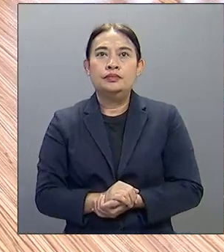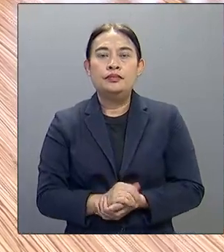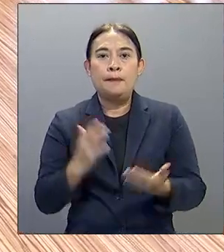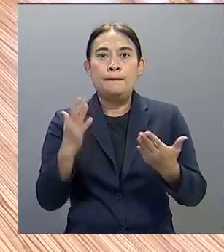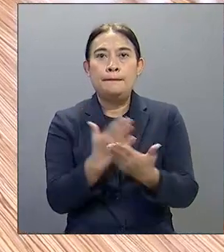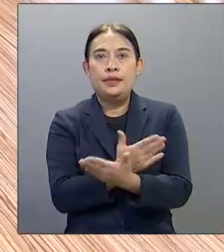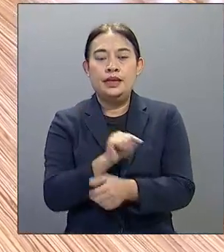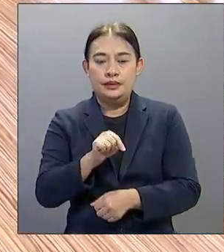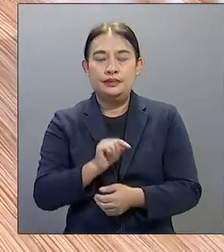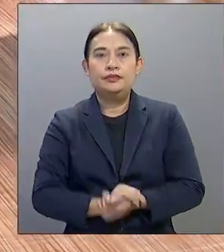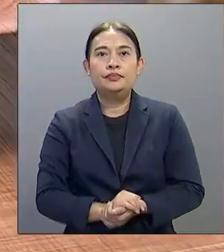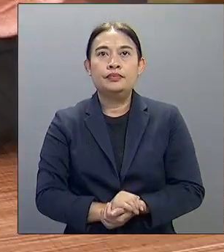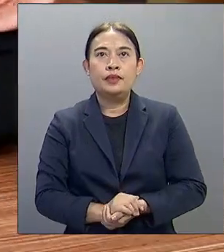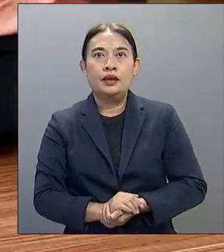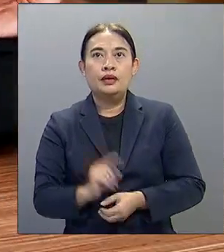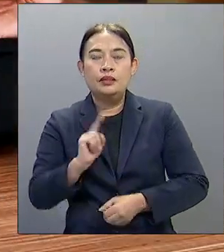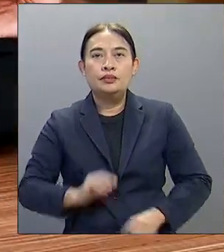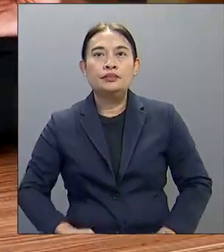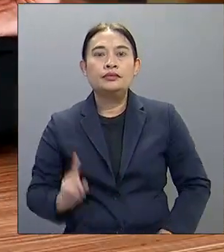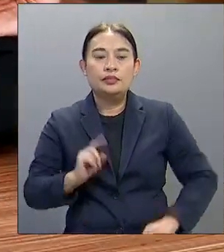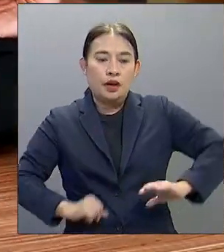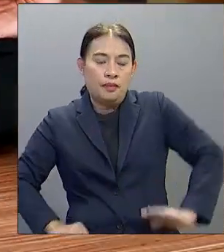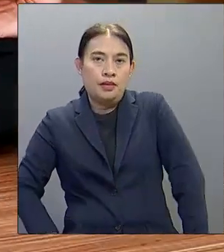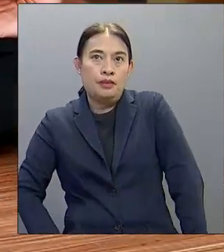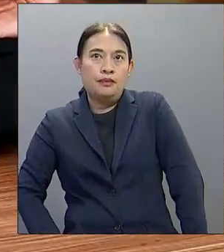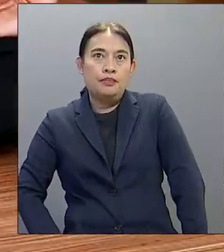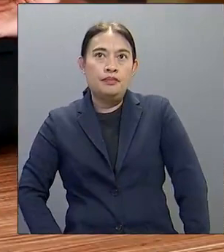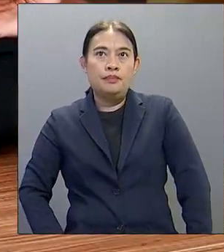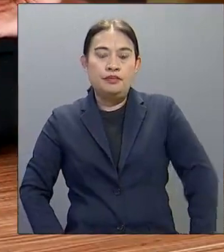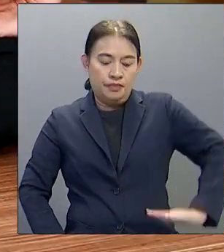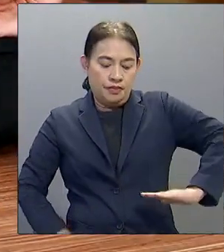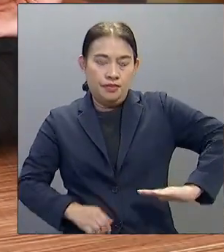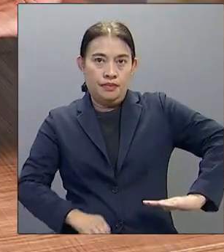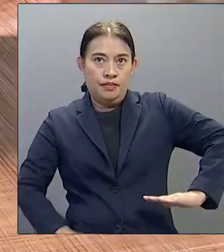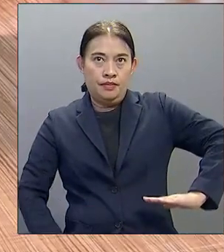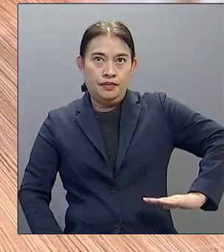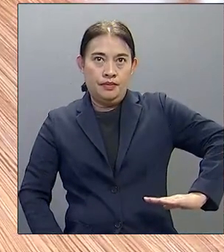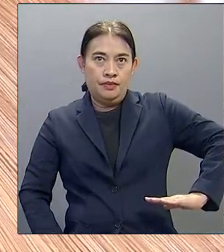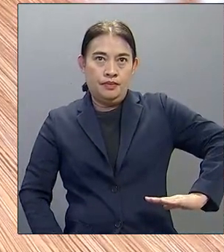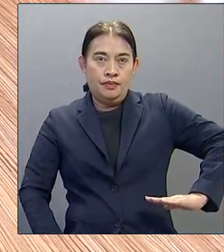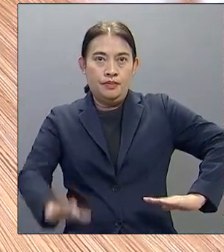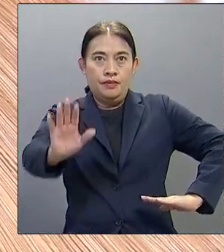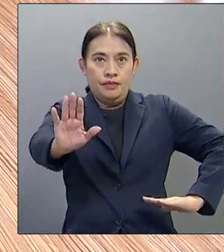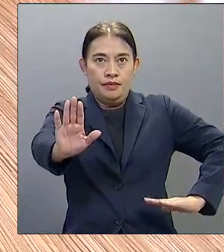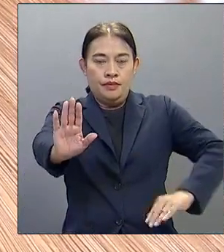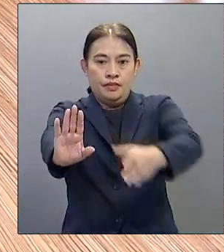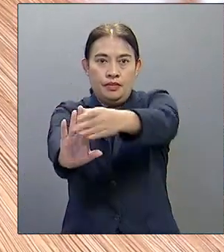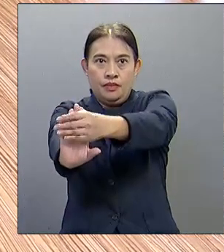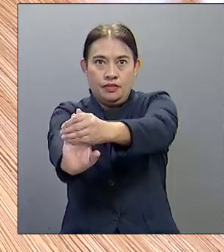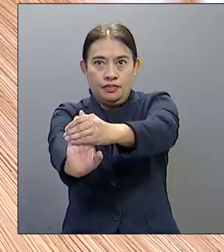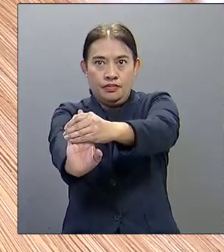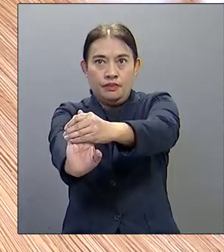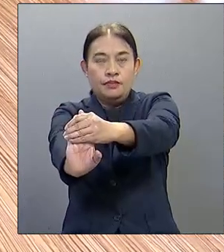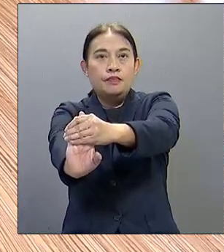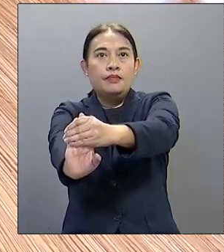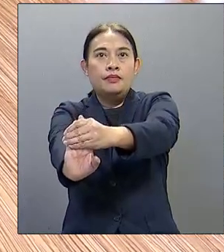นะครับมือข้างกดเข่าหันไปนิ้วเข้าหาตัวเราโน้มตัวดึงไปดึงเท้าอีกข้างหนึ่งพร้อมกับยืด